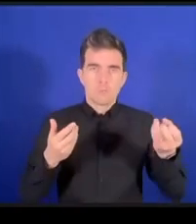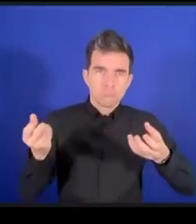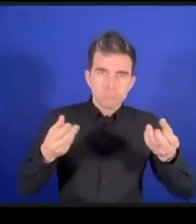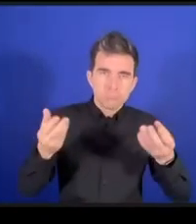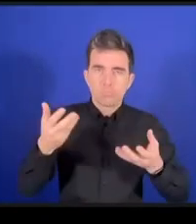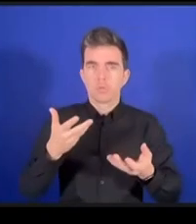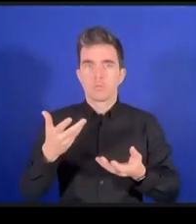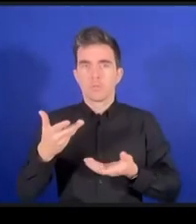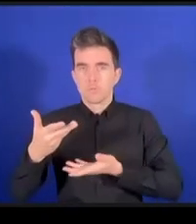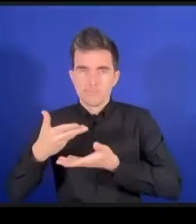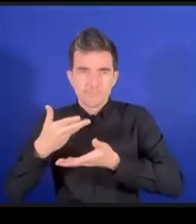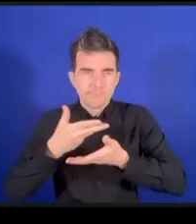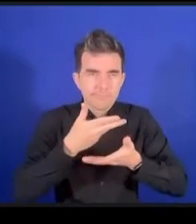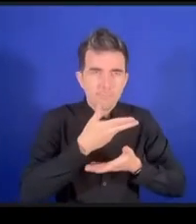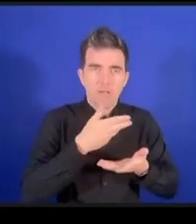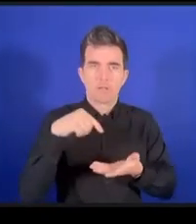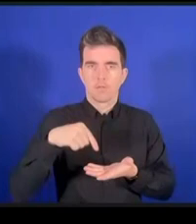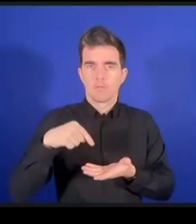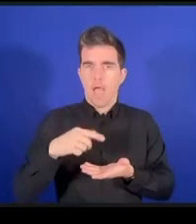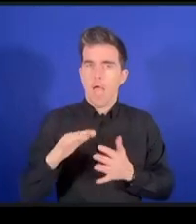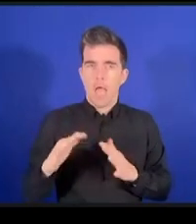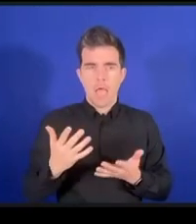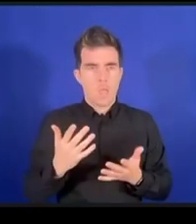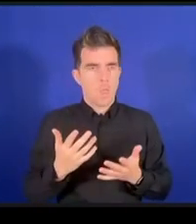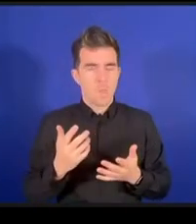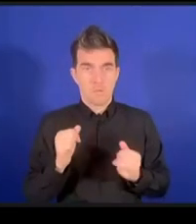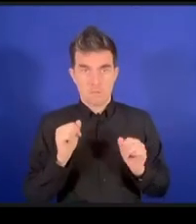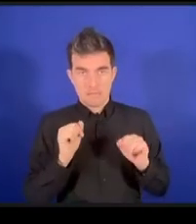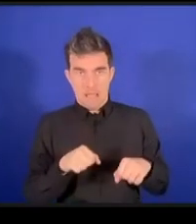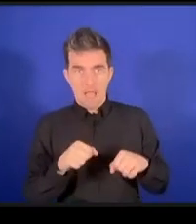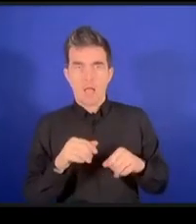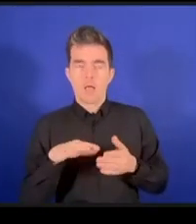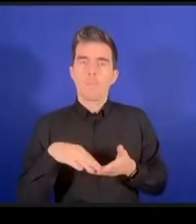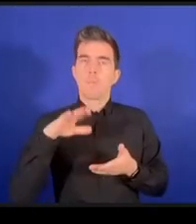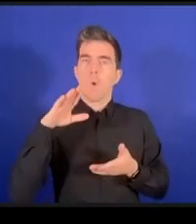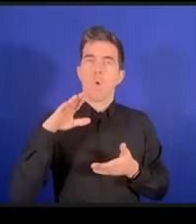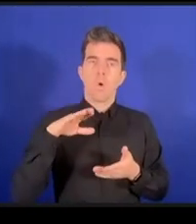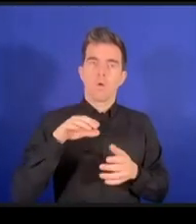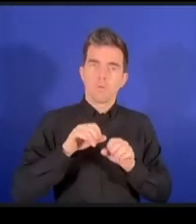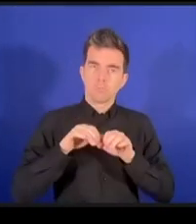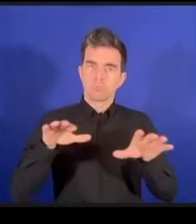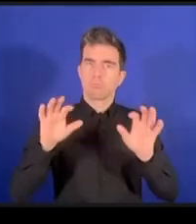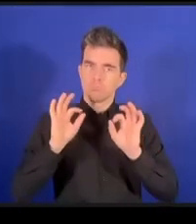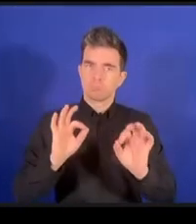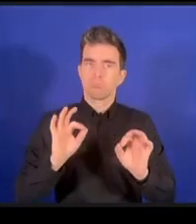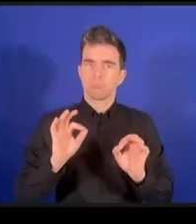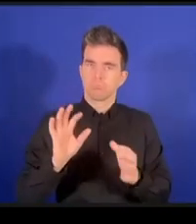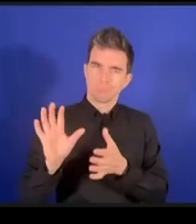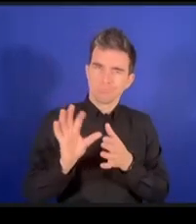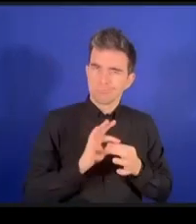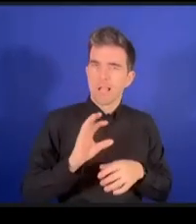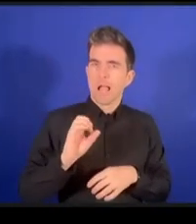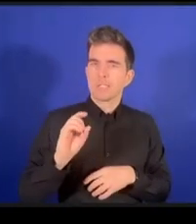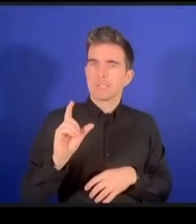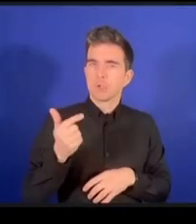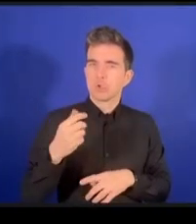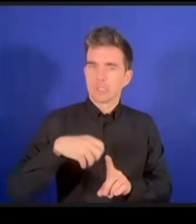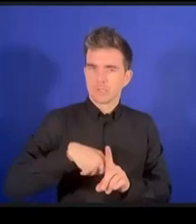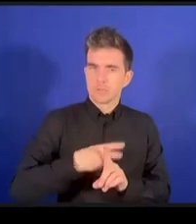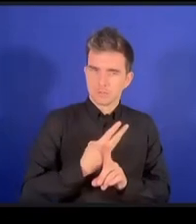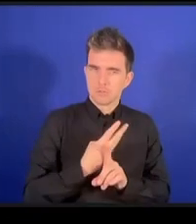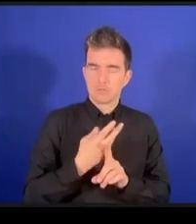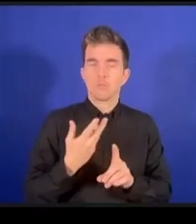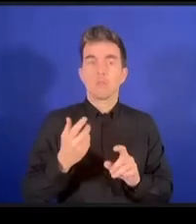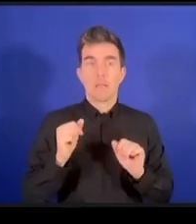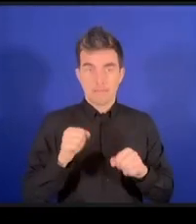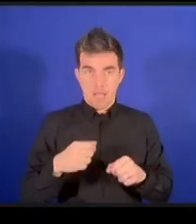общественность и я думаю что мы могли бы добиться более глубокого влияния глубокой вовлечённости в дело цур